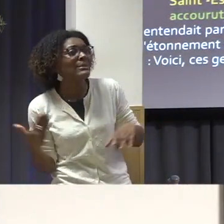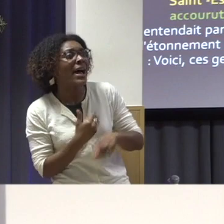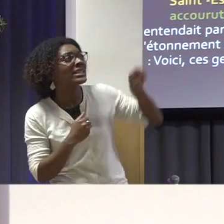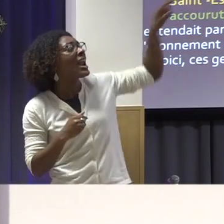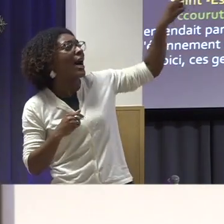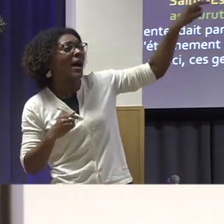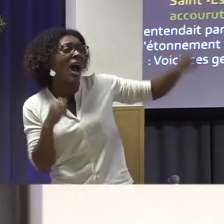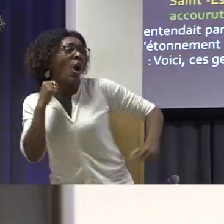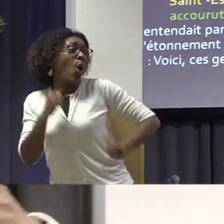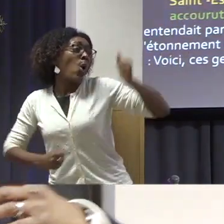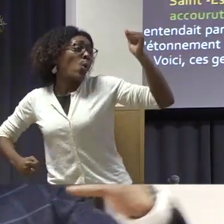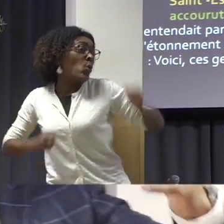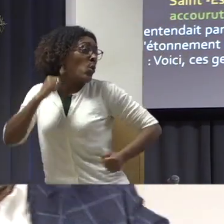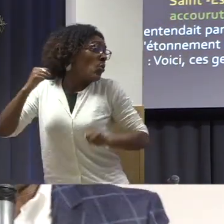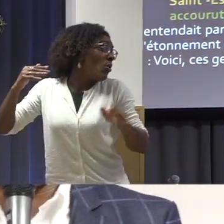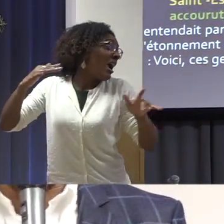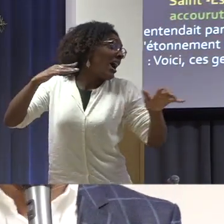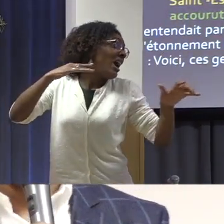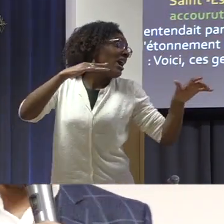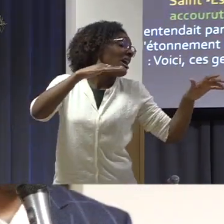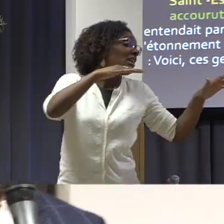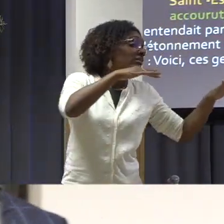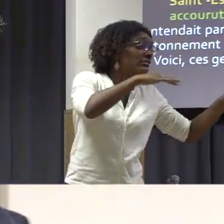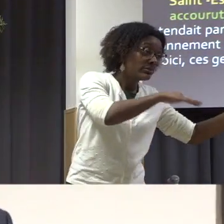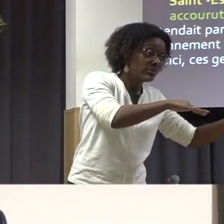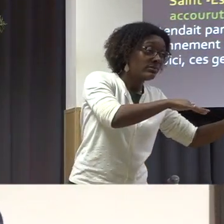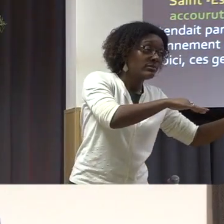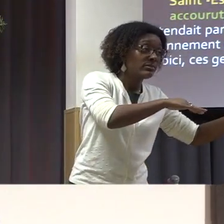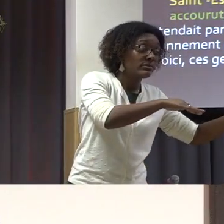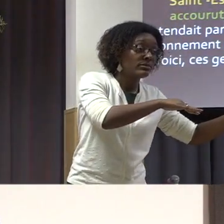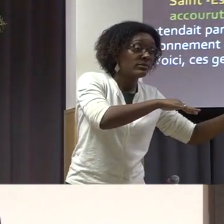de réveil qui disait brûle et les gens viendront te voir brûler